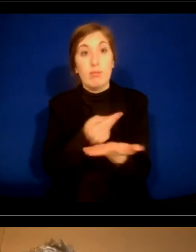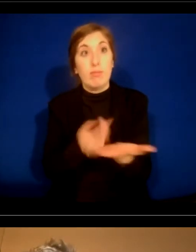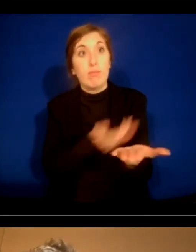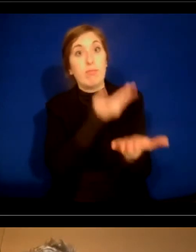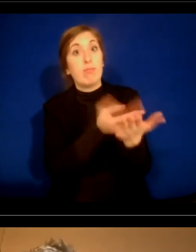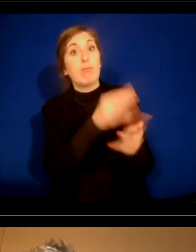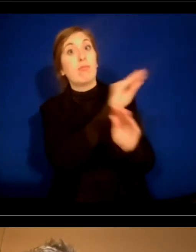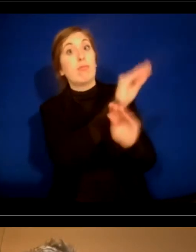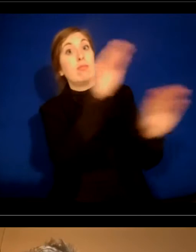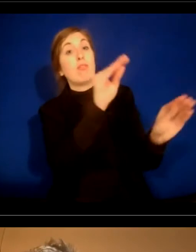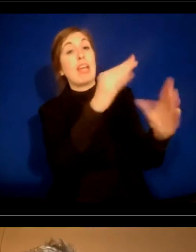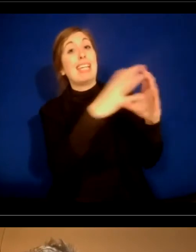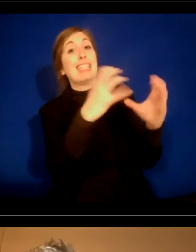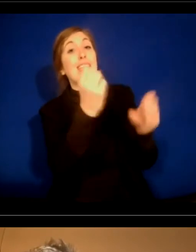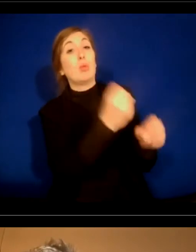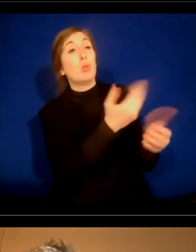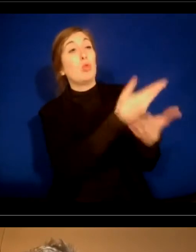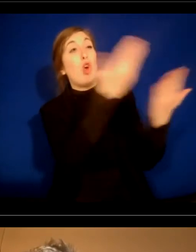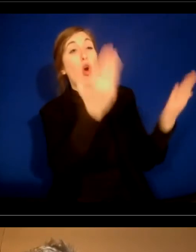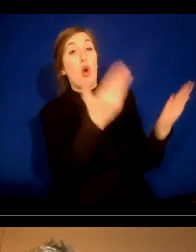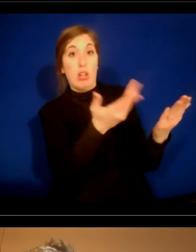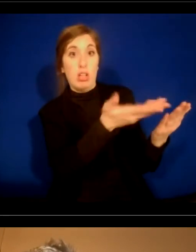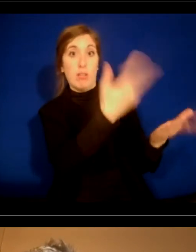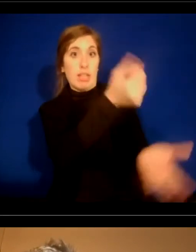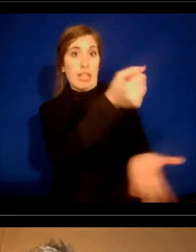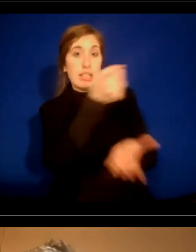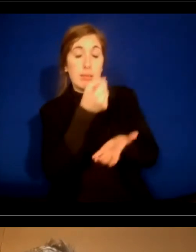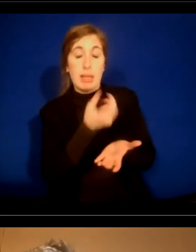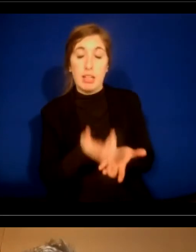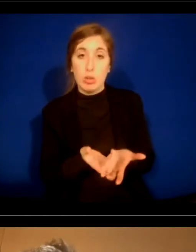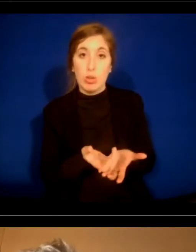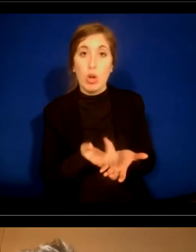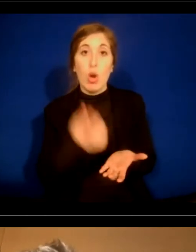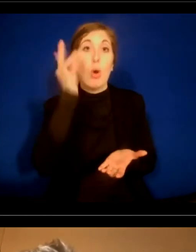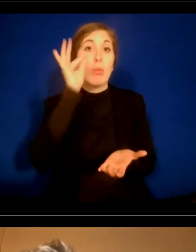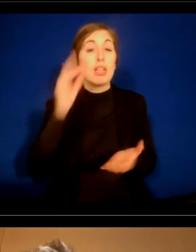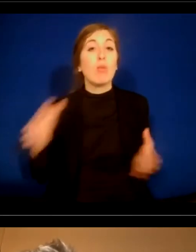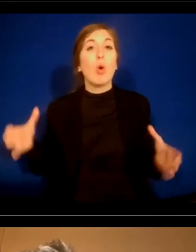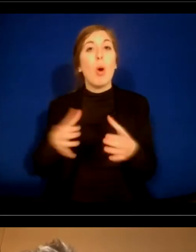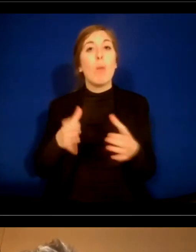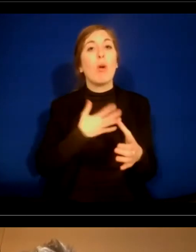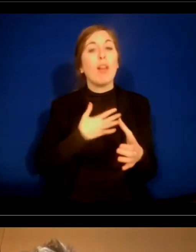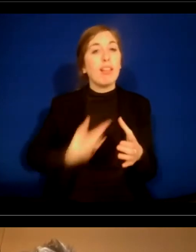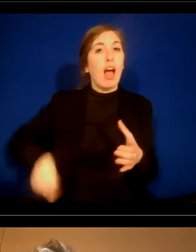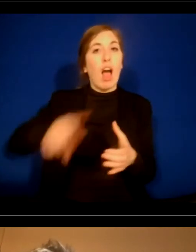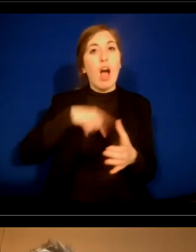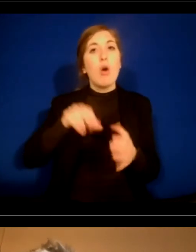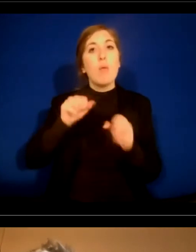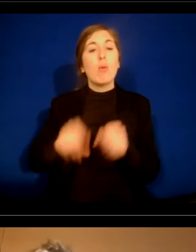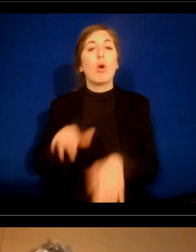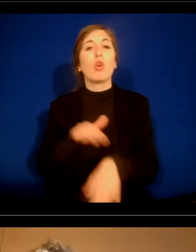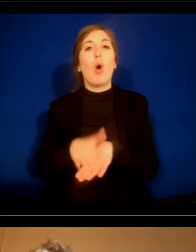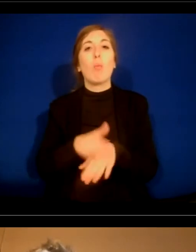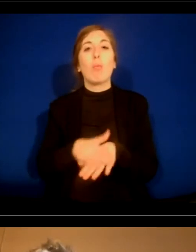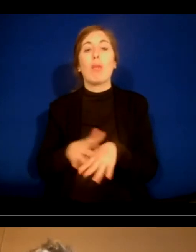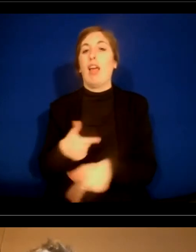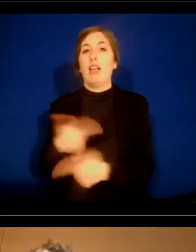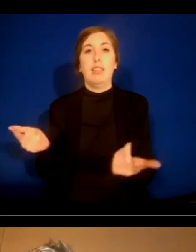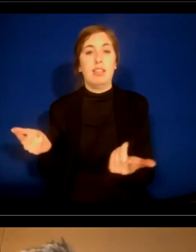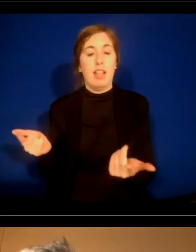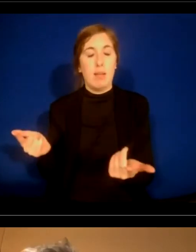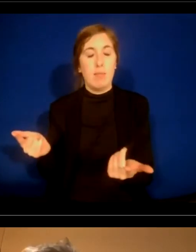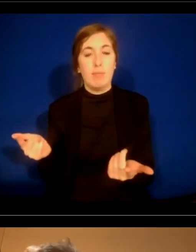di finanziare affinché anche la nostra comunità possa mettere a disposizione le proprie competenze e